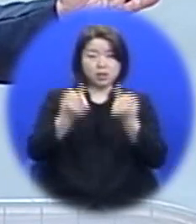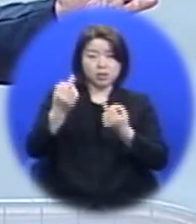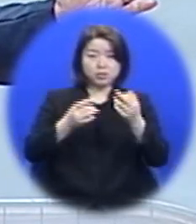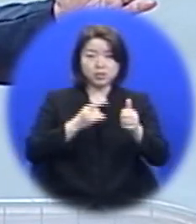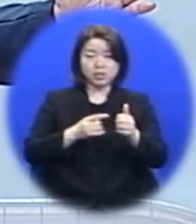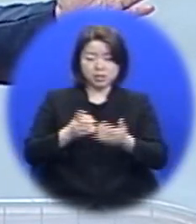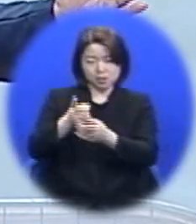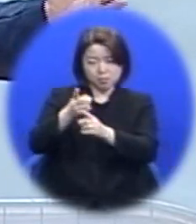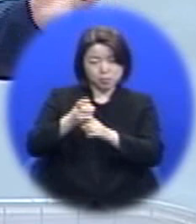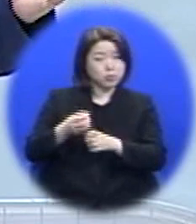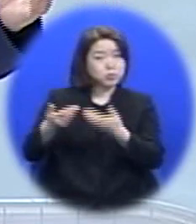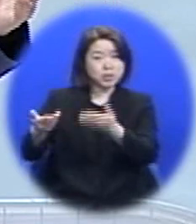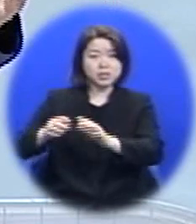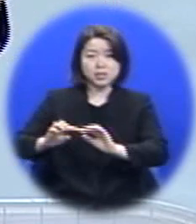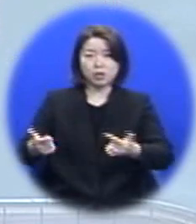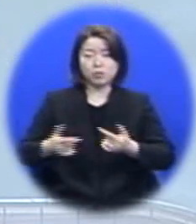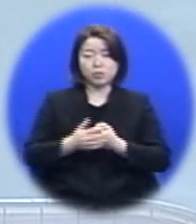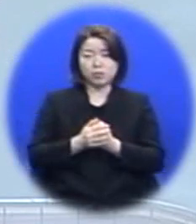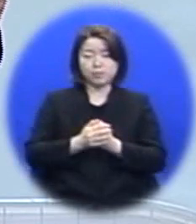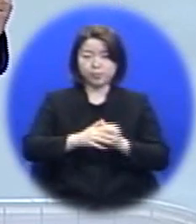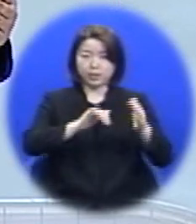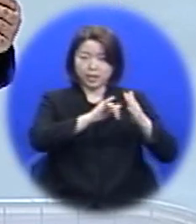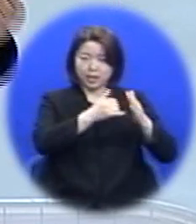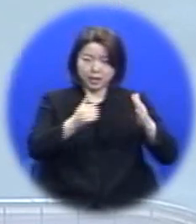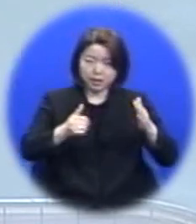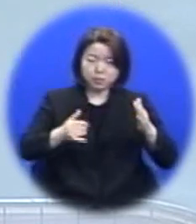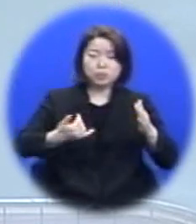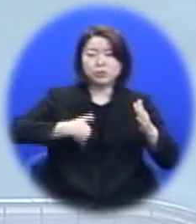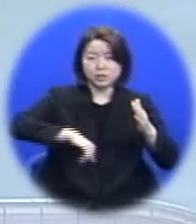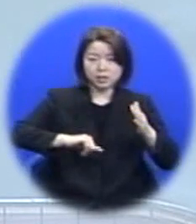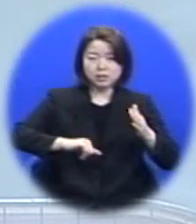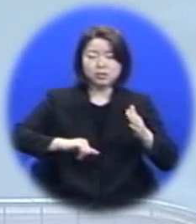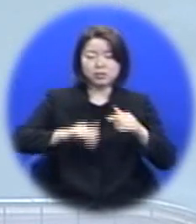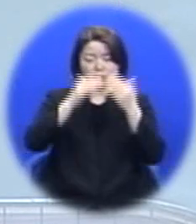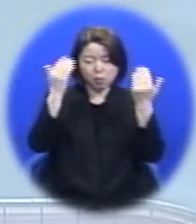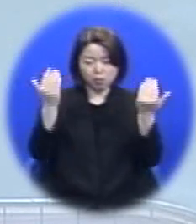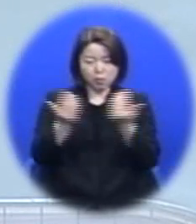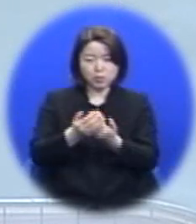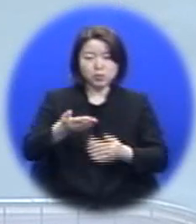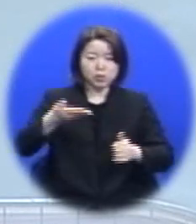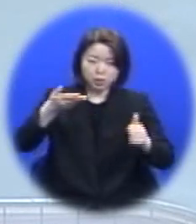않고 가족들, 자손들까지 다 먹이고 살렸어요.